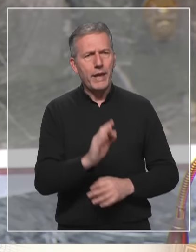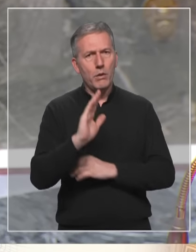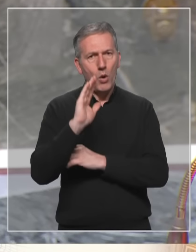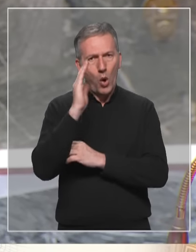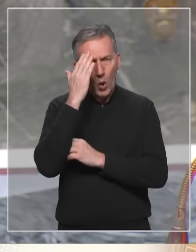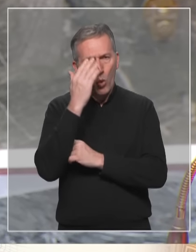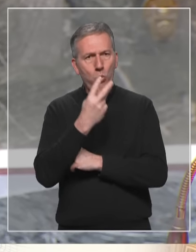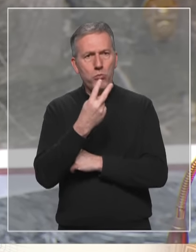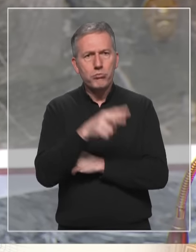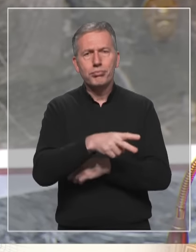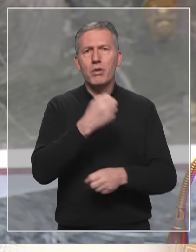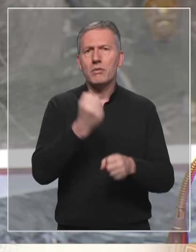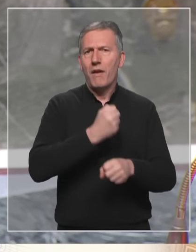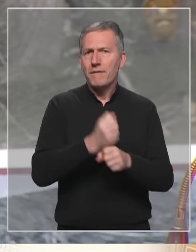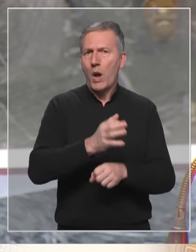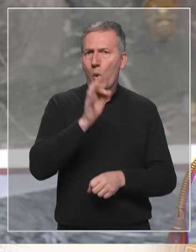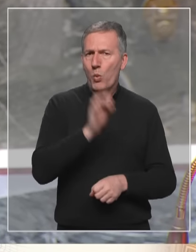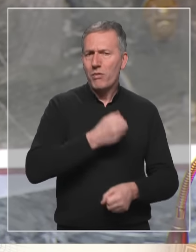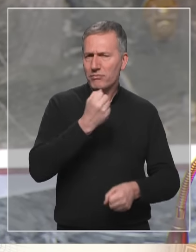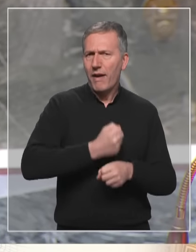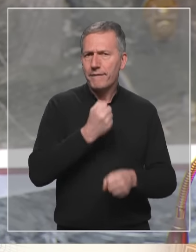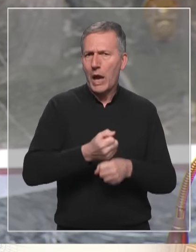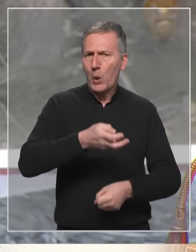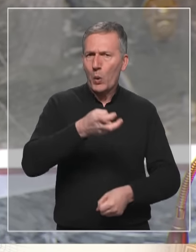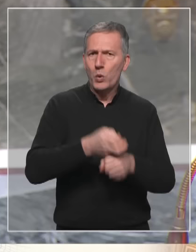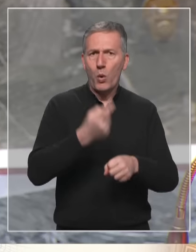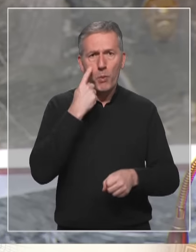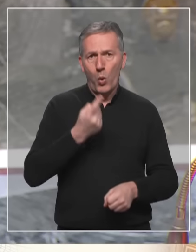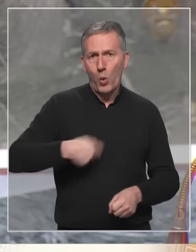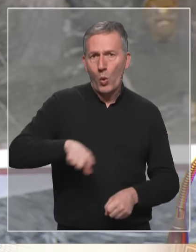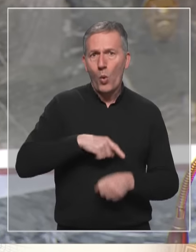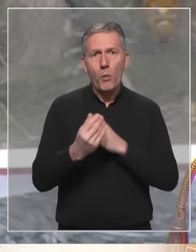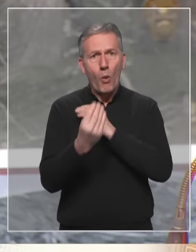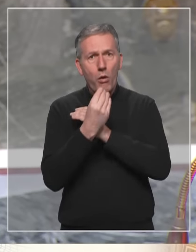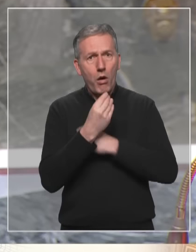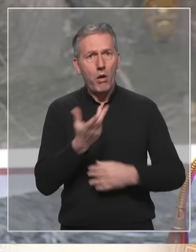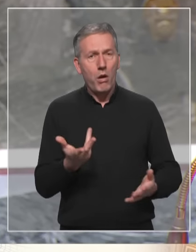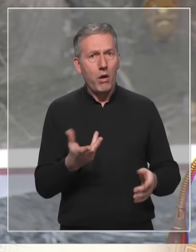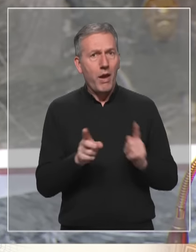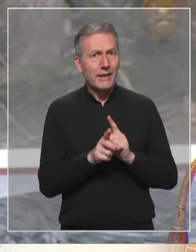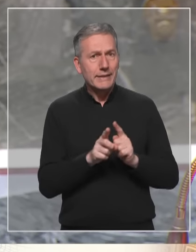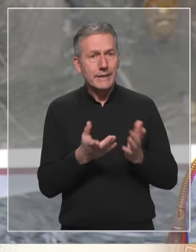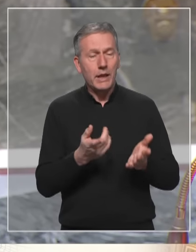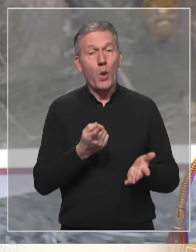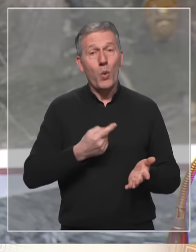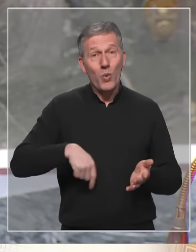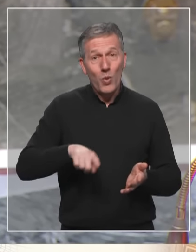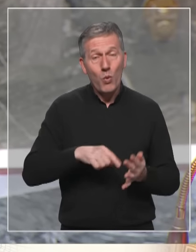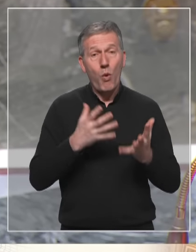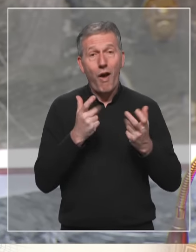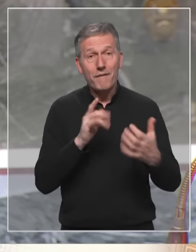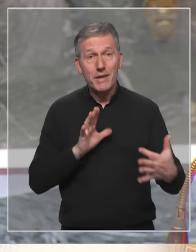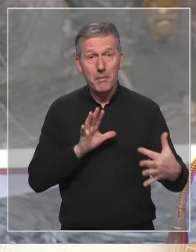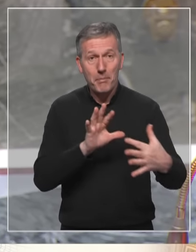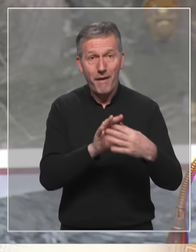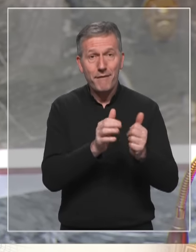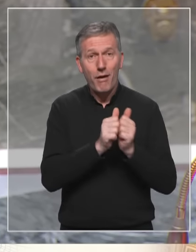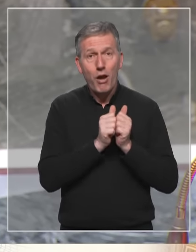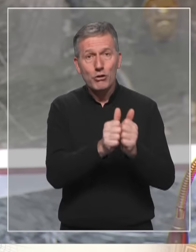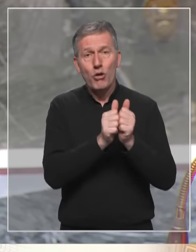reconnaissance de leur travail, ils travaillent dur pour nous nourrir, mais aussi la volonté que nous avons de construire avec eux ce que